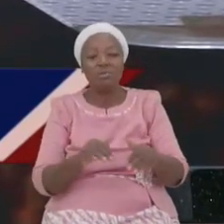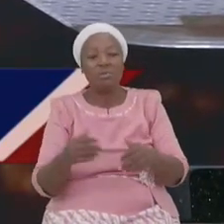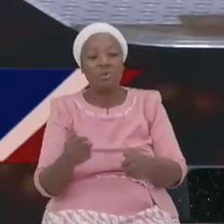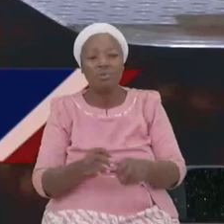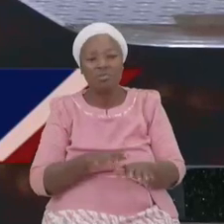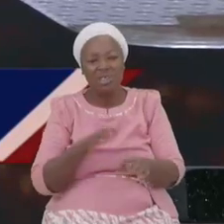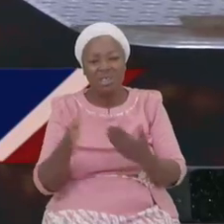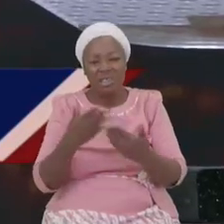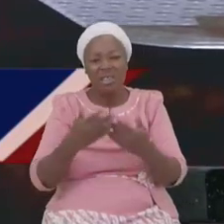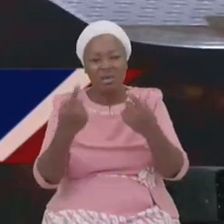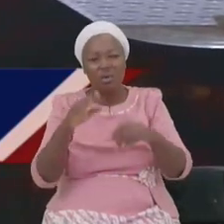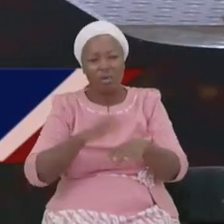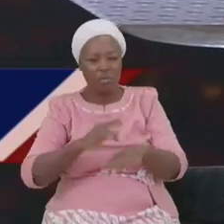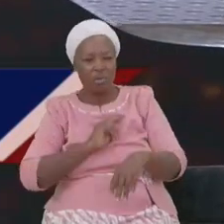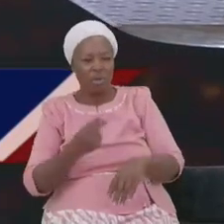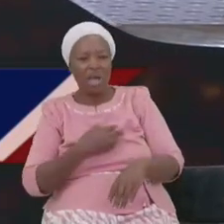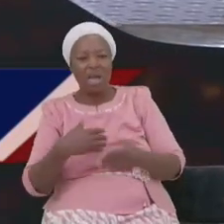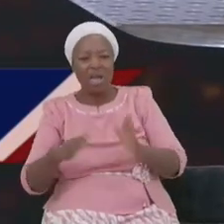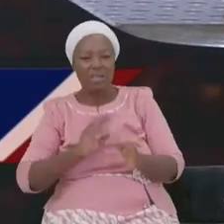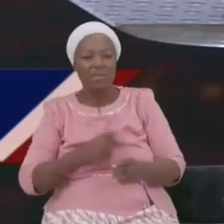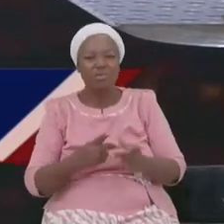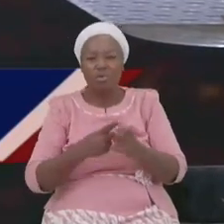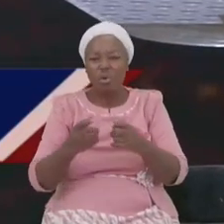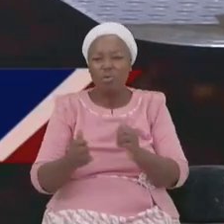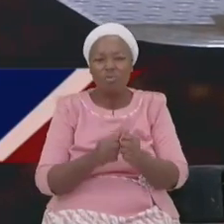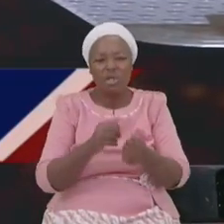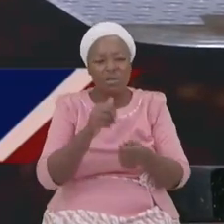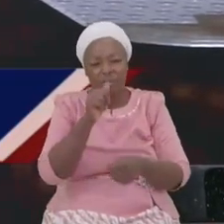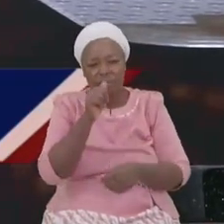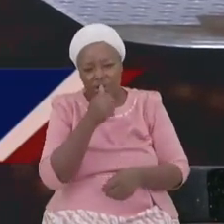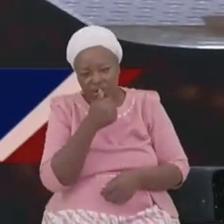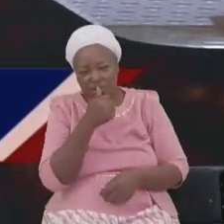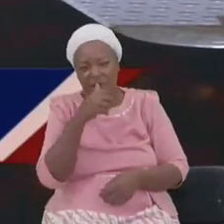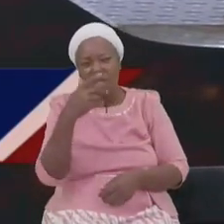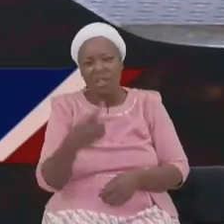la carrière qui nous est ouverte.